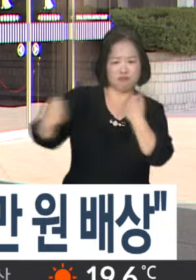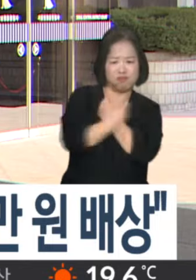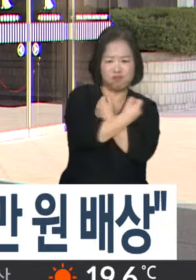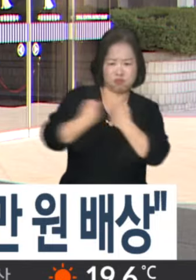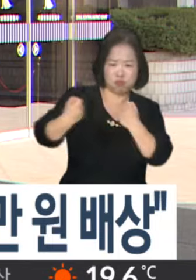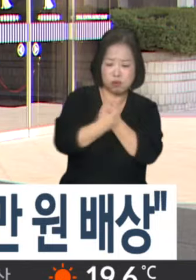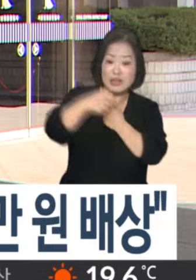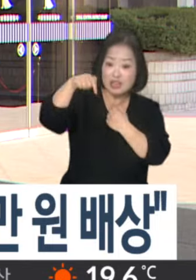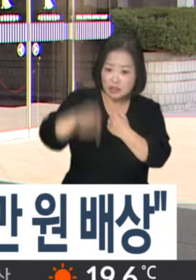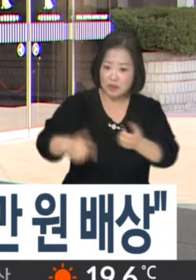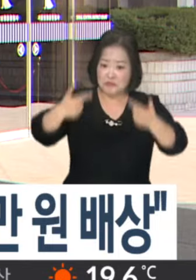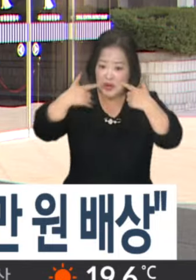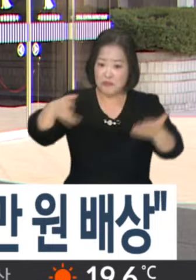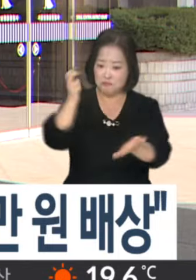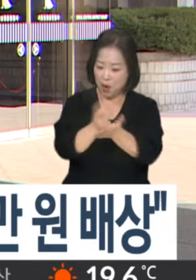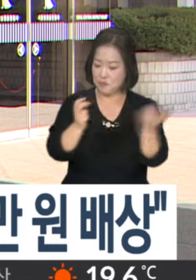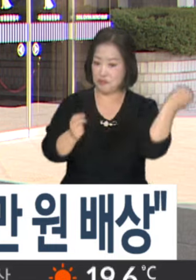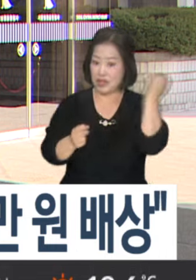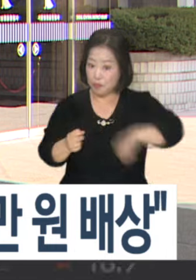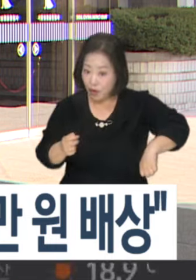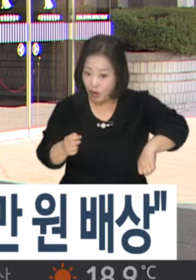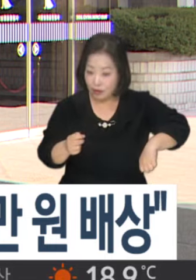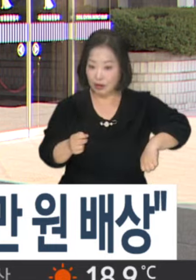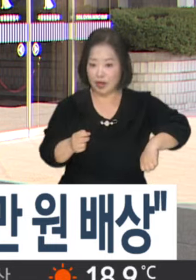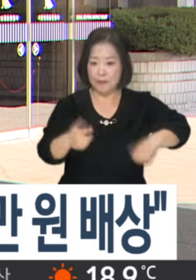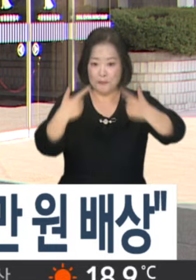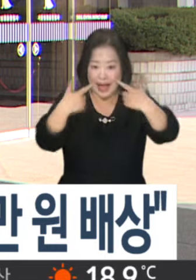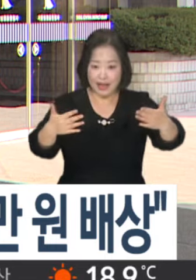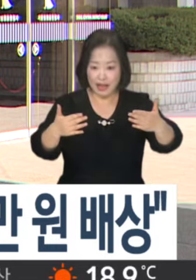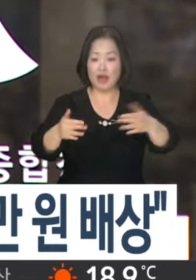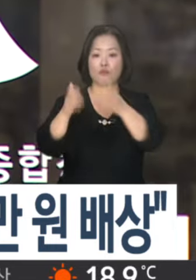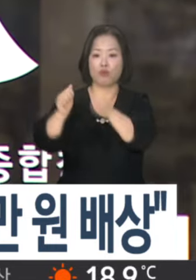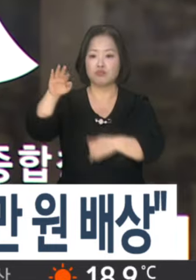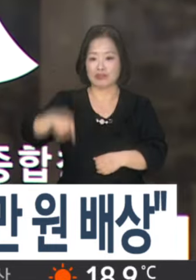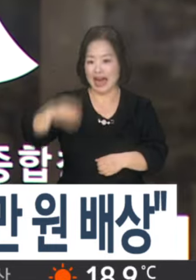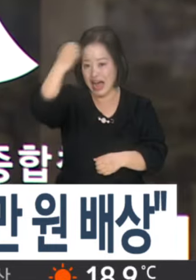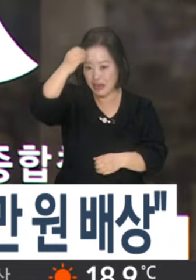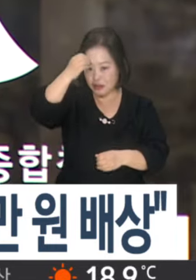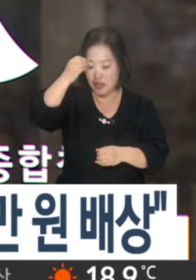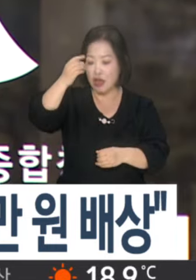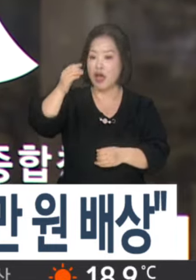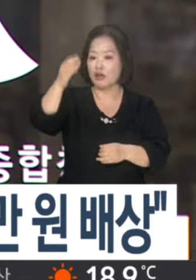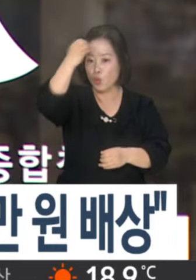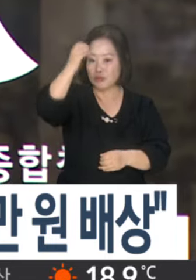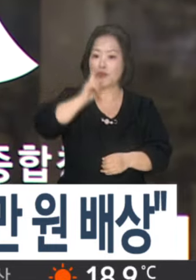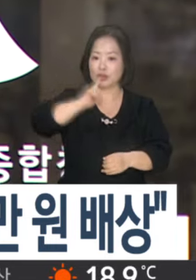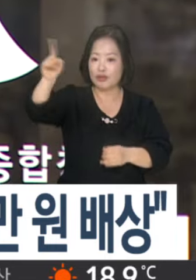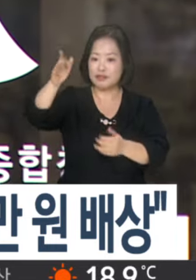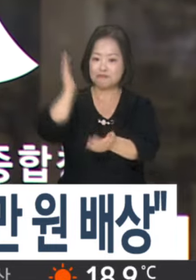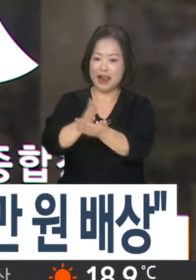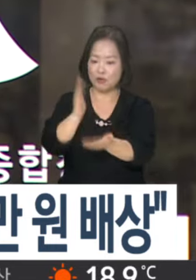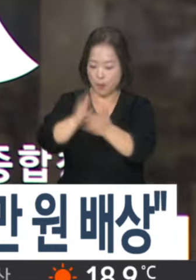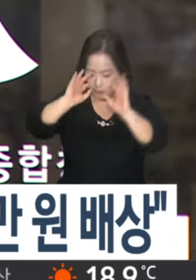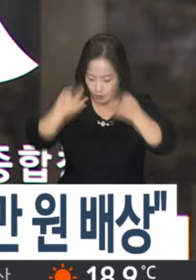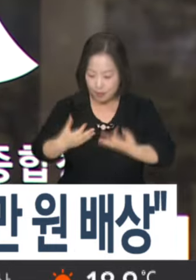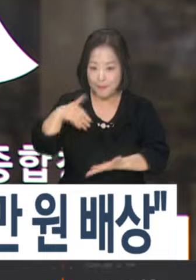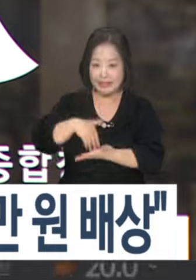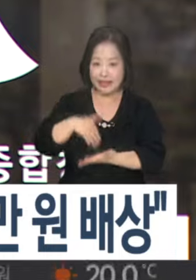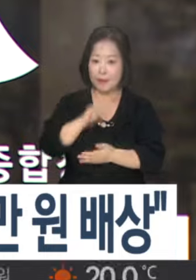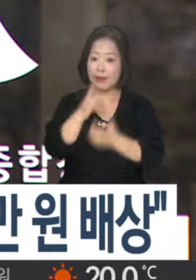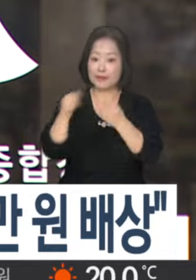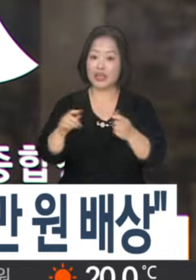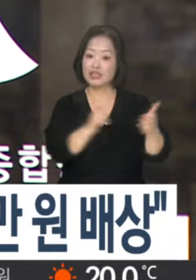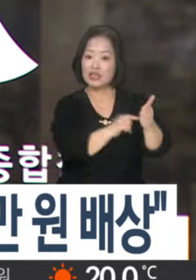폭력이 명백히 위법임을 알린 판결이라며 법무부는 항소하지 말고 반성하라고 촉구했습니다 씨는 지난